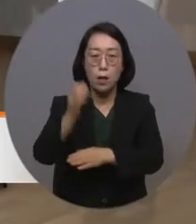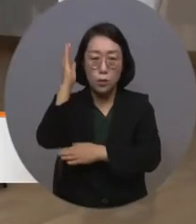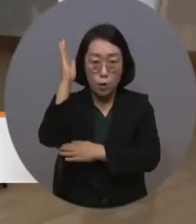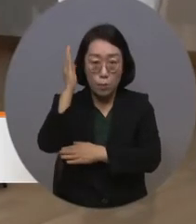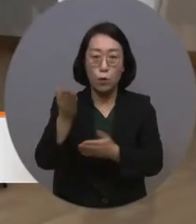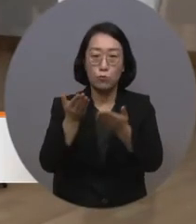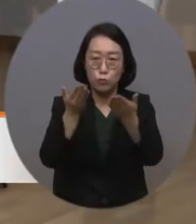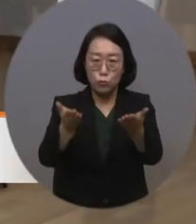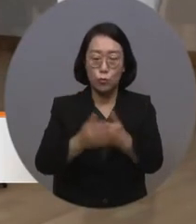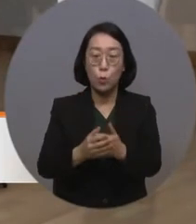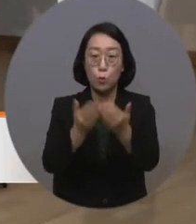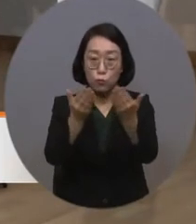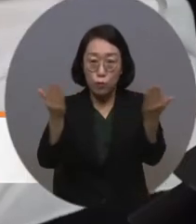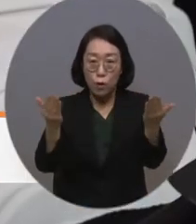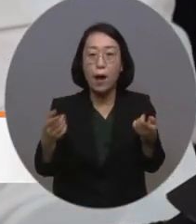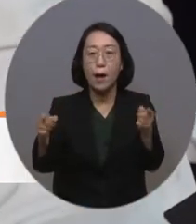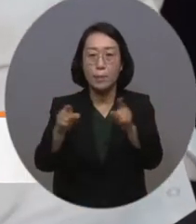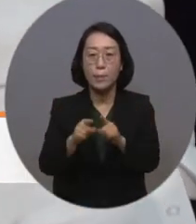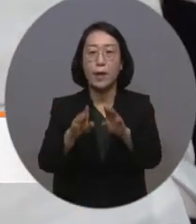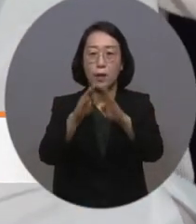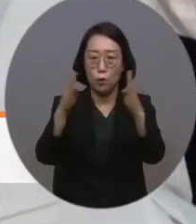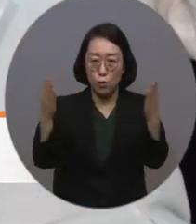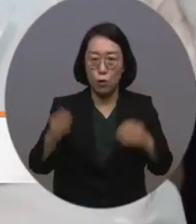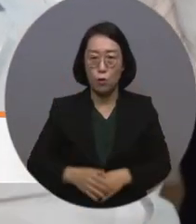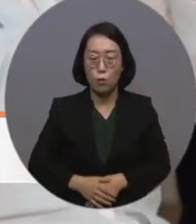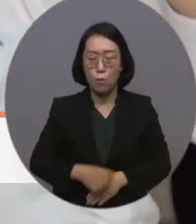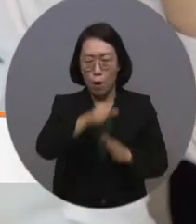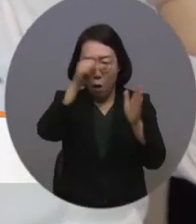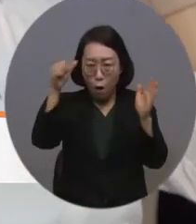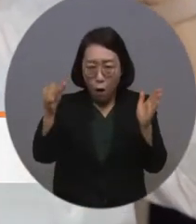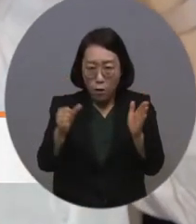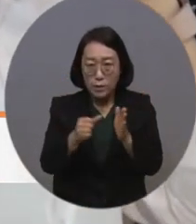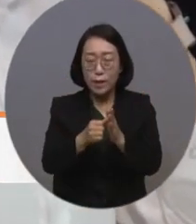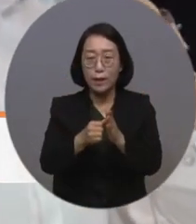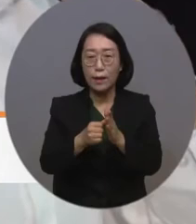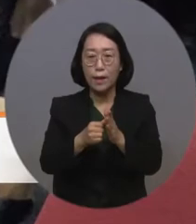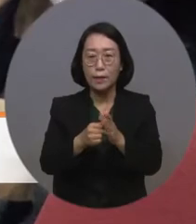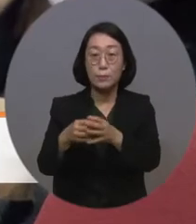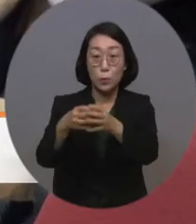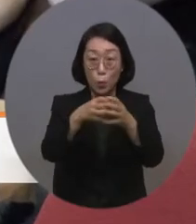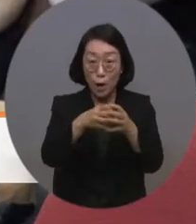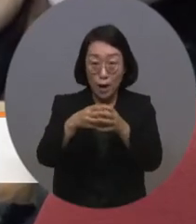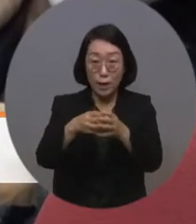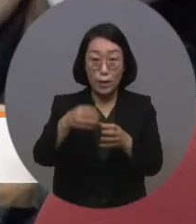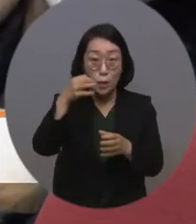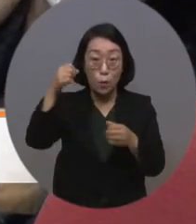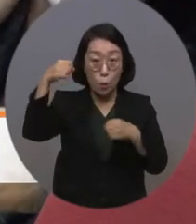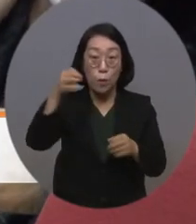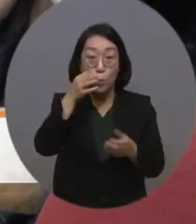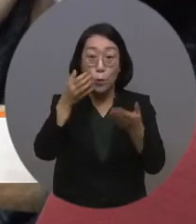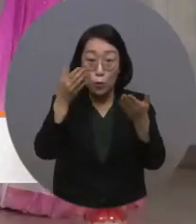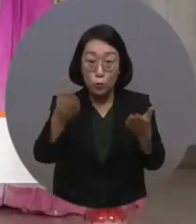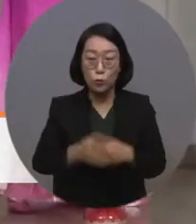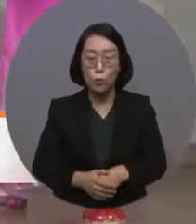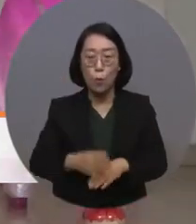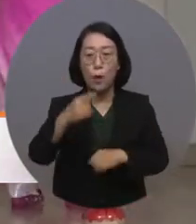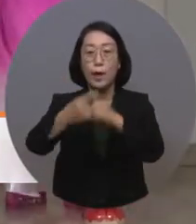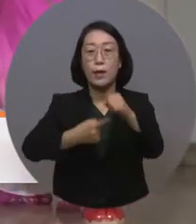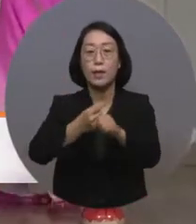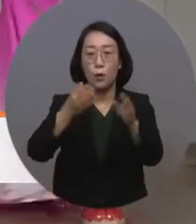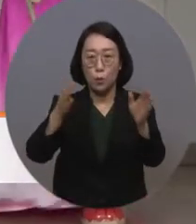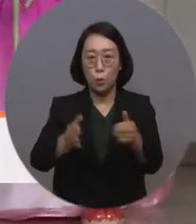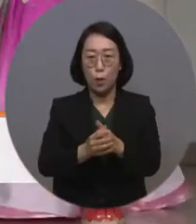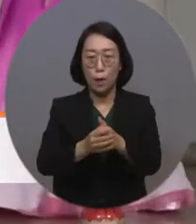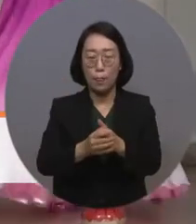열렸습니다. 식전 공연으로 평생학습 동아리의 공연으로 시작됐으며 2022년에 진행된